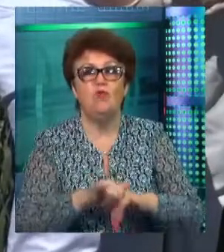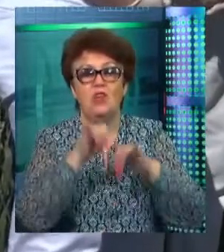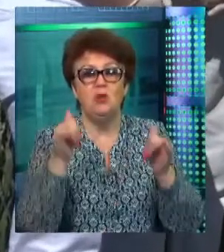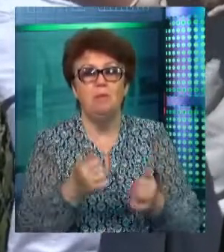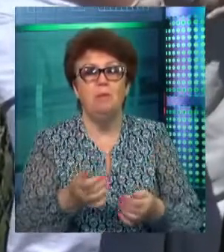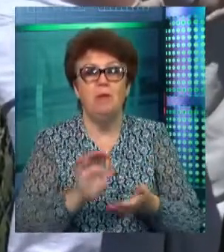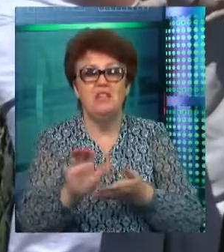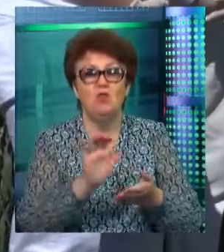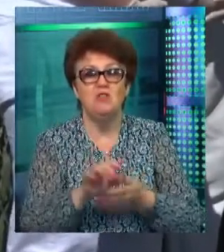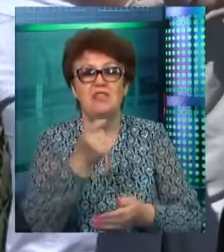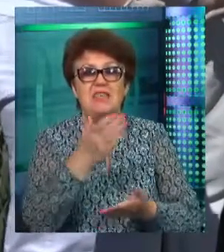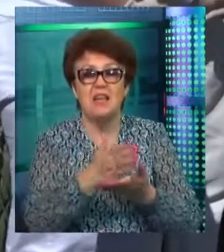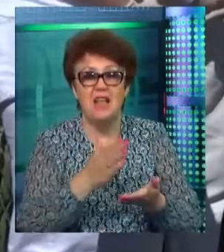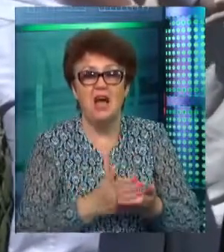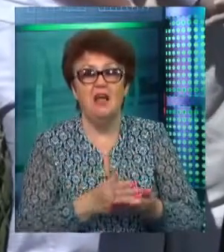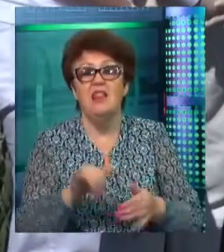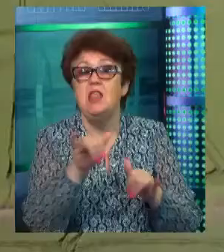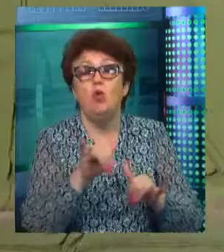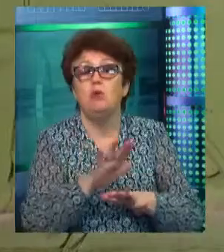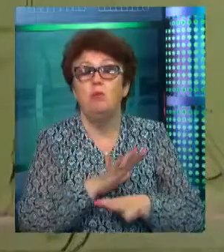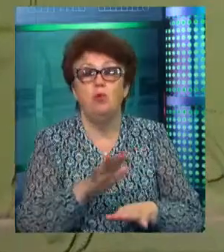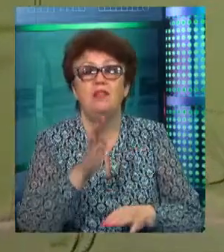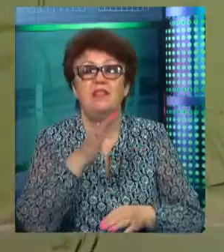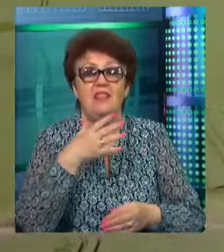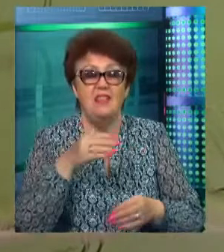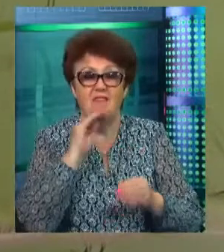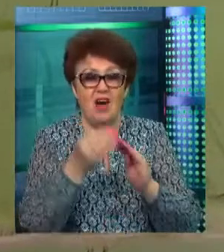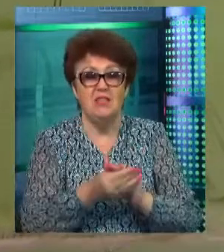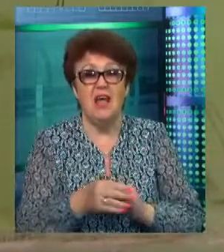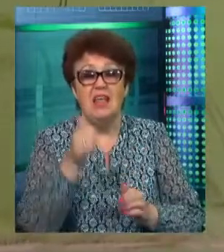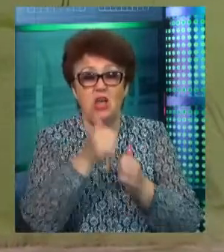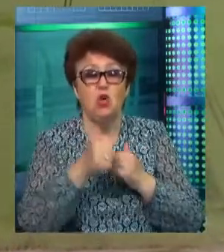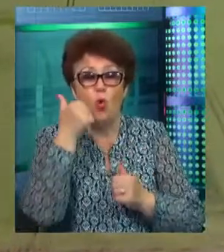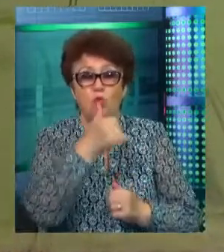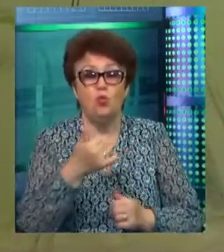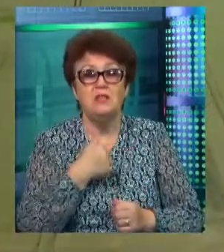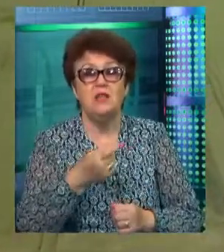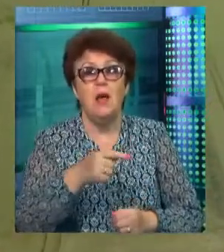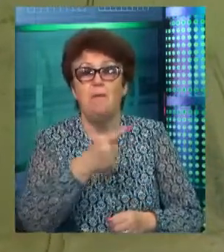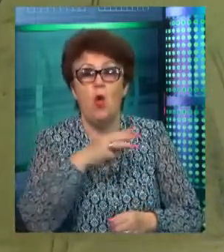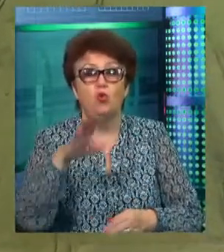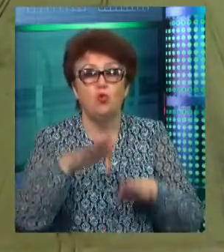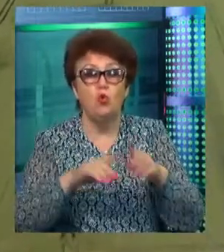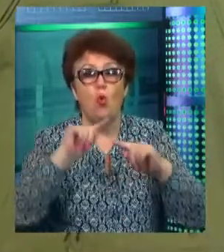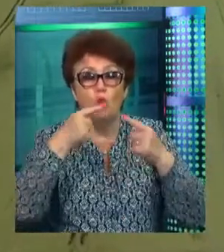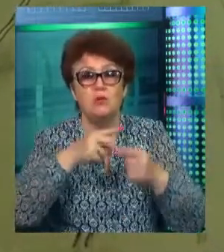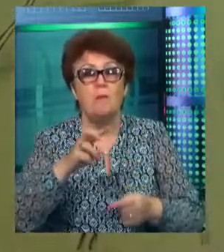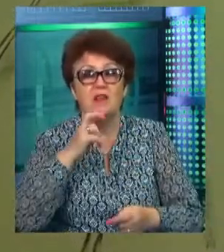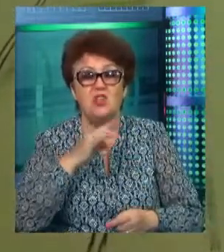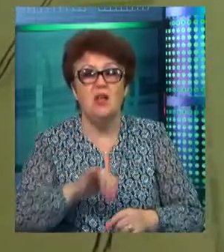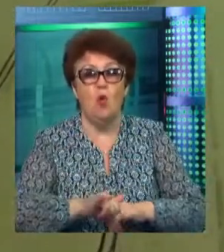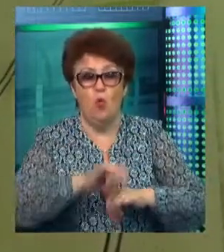счастлив только россия провязывания куда было деваться ежегодно у нас собирают миллион тонн кукурузы брянщина уверенно наращивает